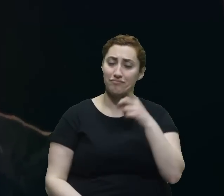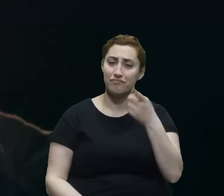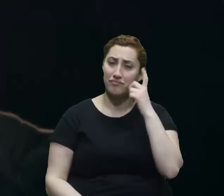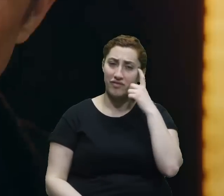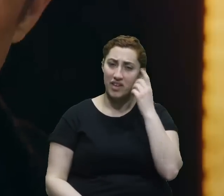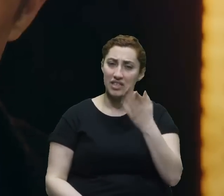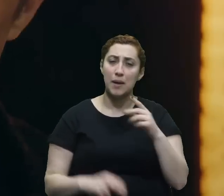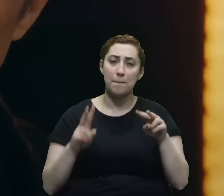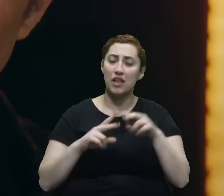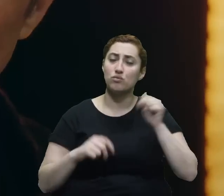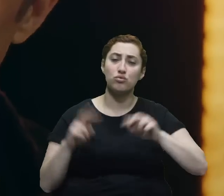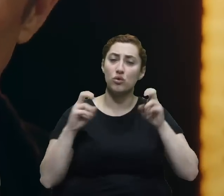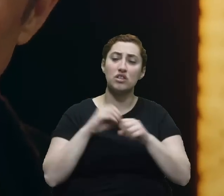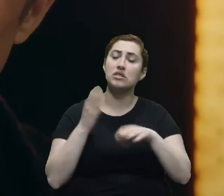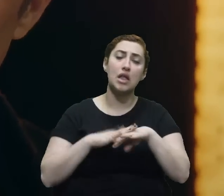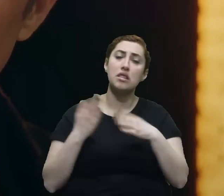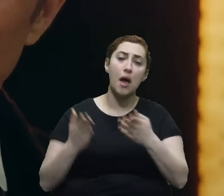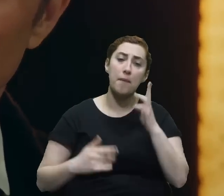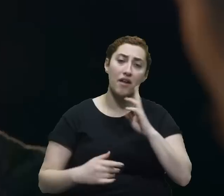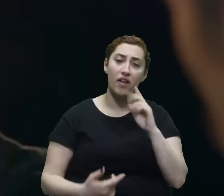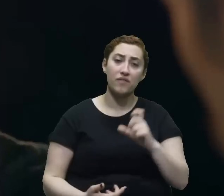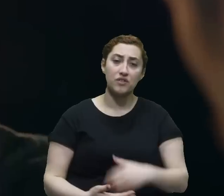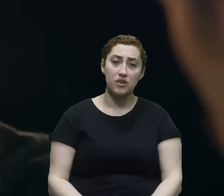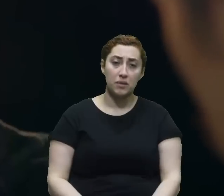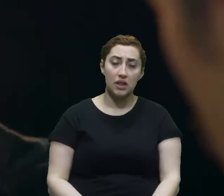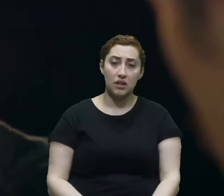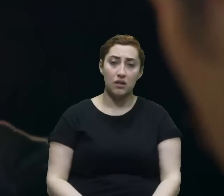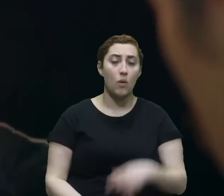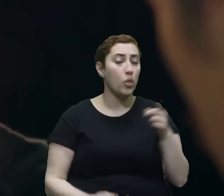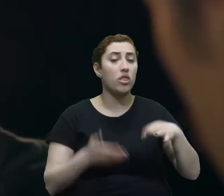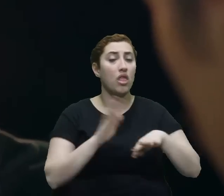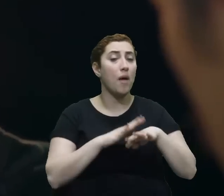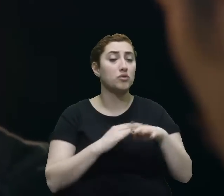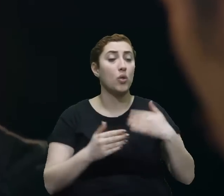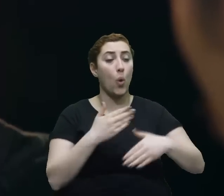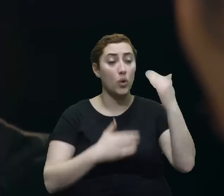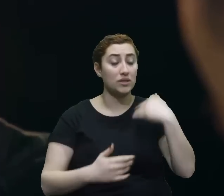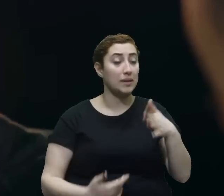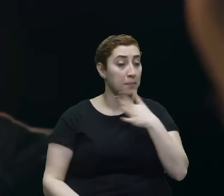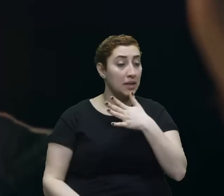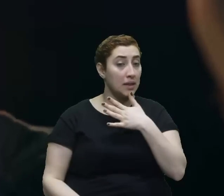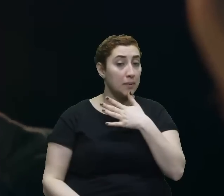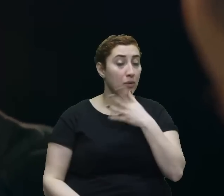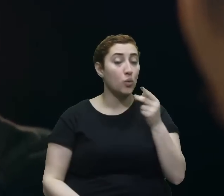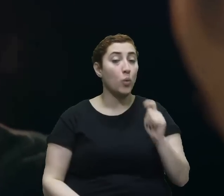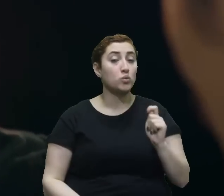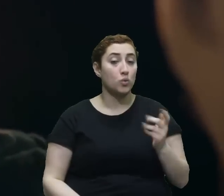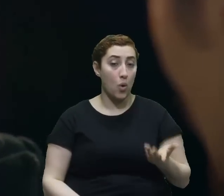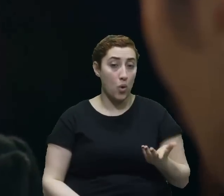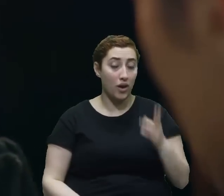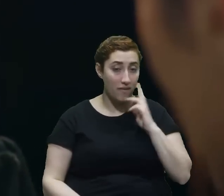Sence Miloş bu durumda ne yapar Efendi Cemil? Onun ne yapacağını önceden kestirmek çok